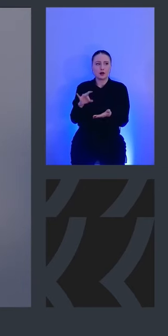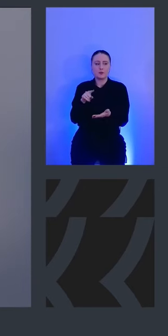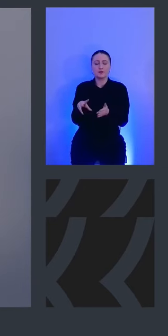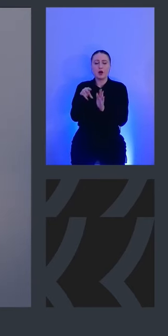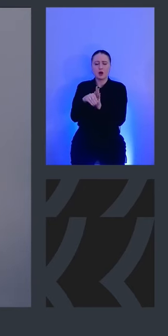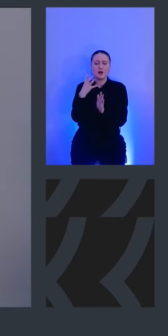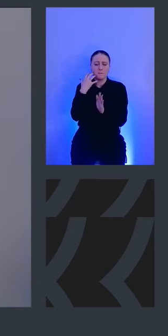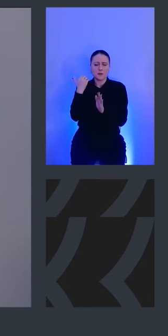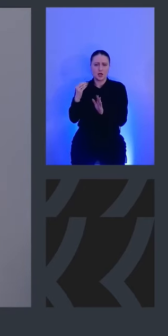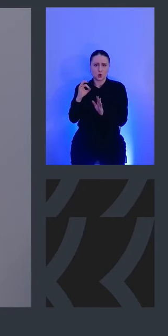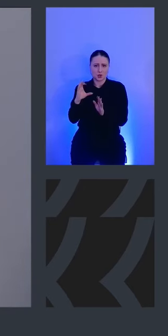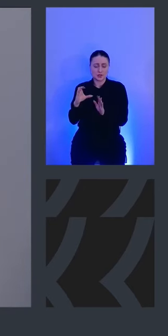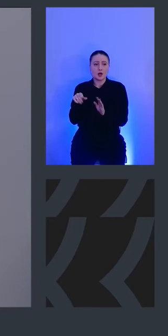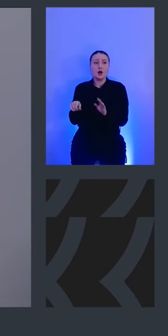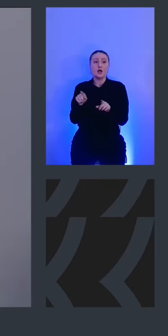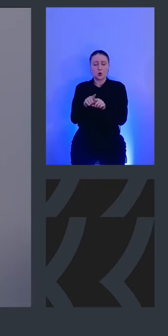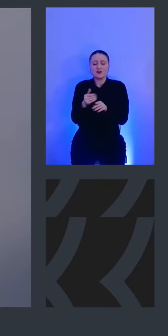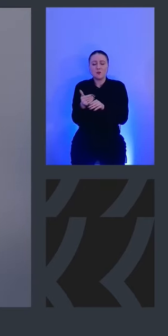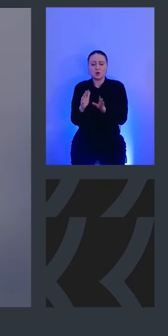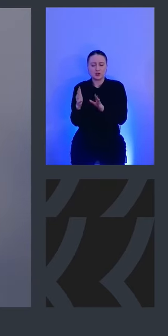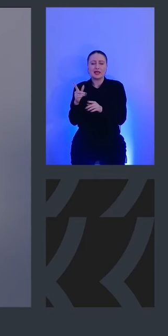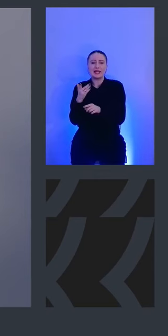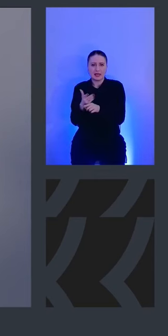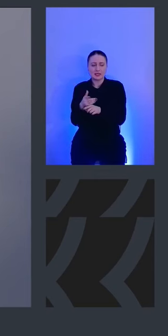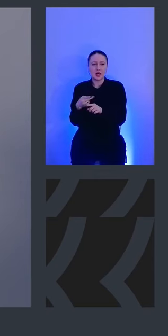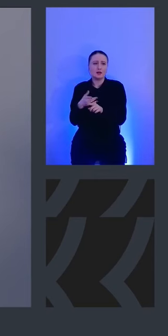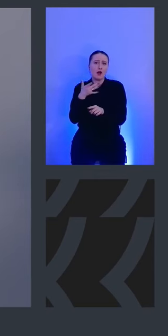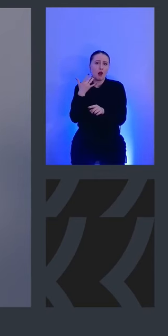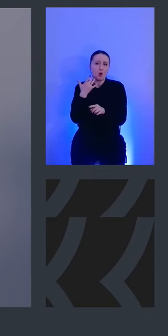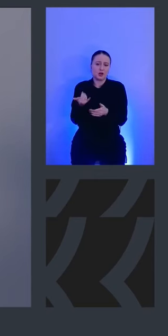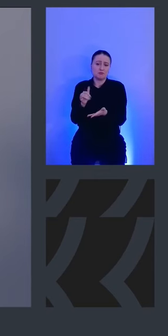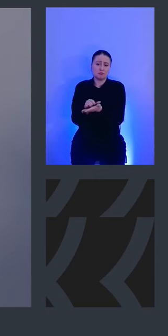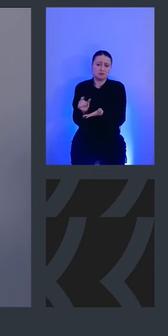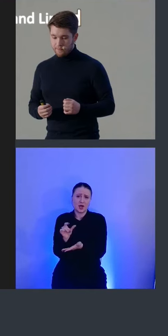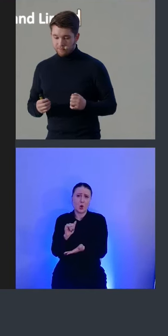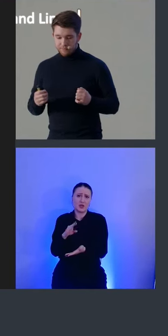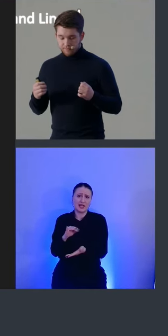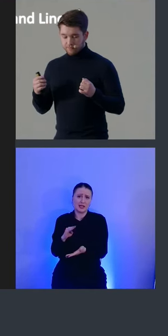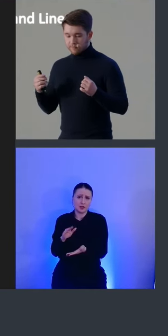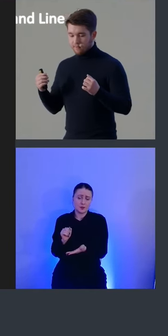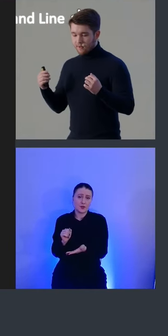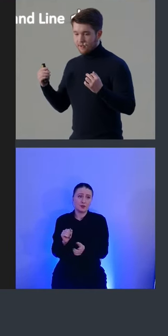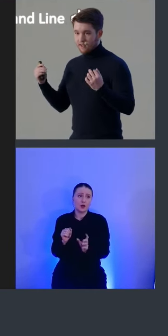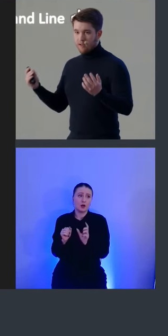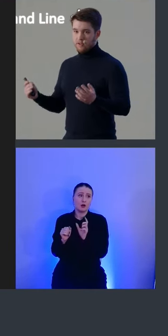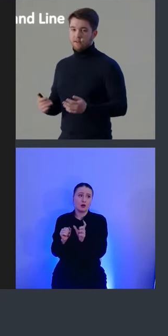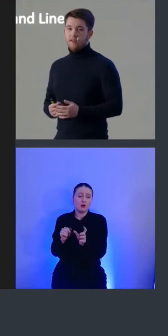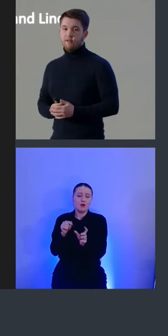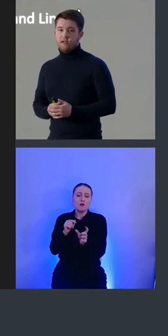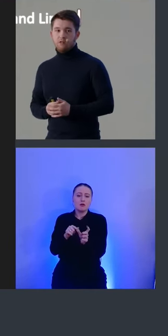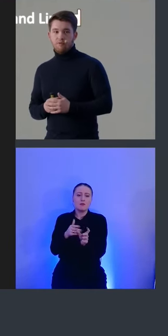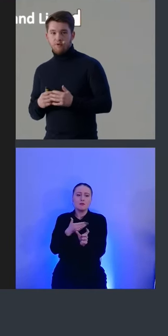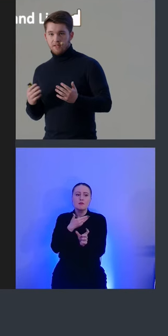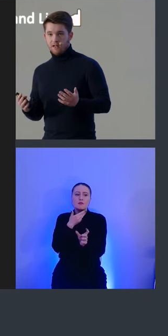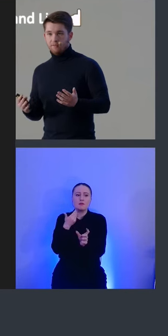Ventura и в более поздних версиях она точно так же есть. Это довольно легковесный бинар, утилита, которая не обладает